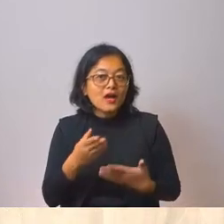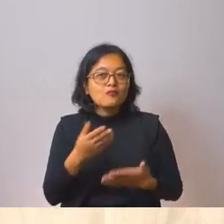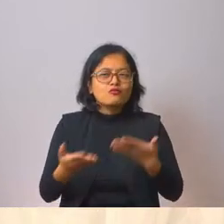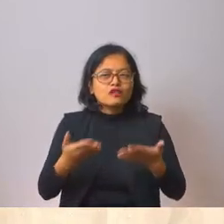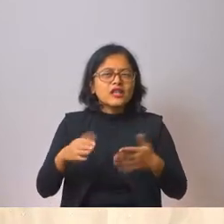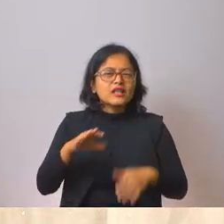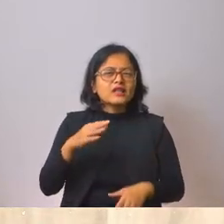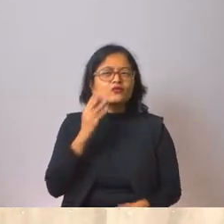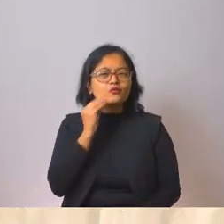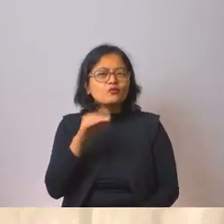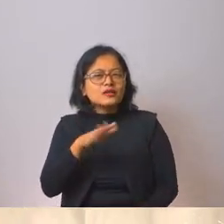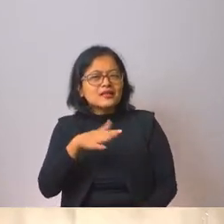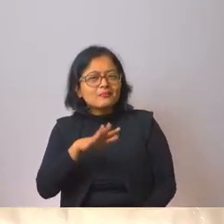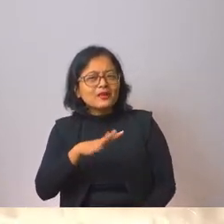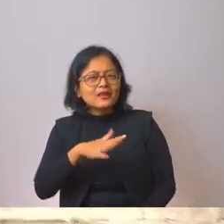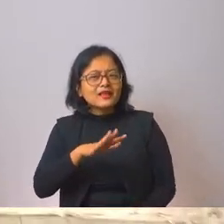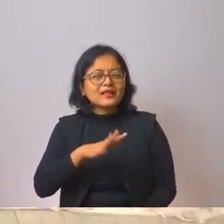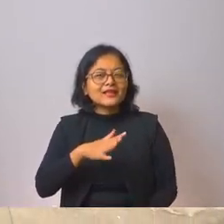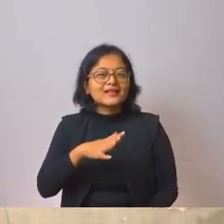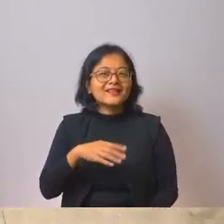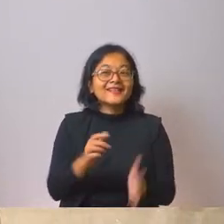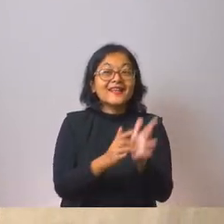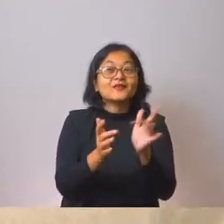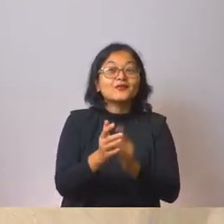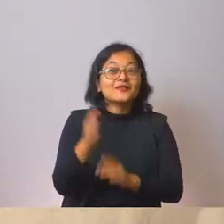itu. Boas, mari Boas.